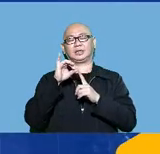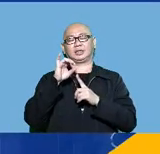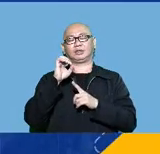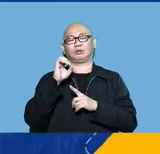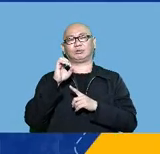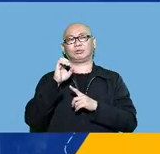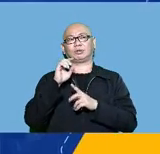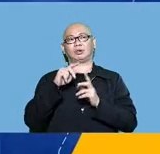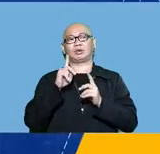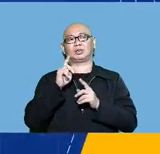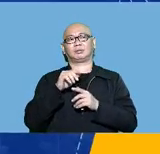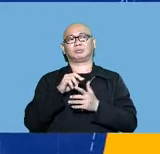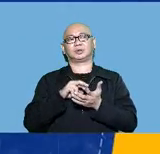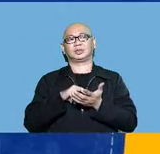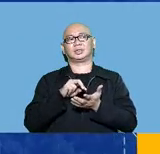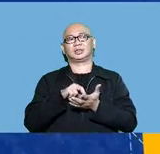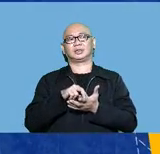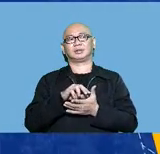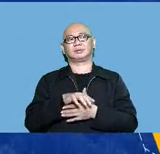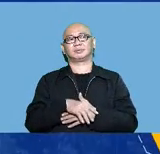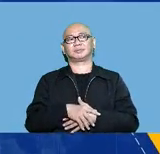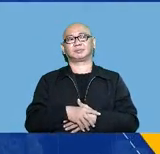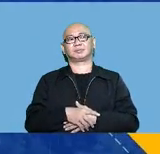kalau ada berdiri silakan.